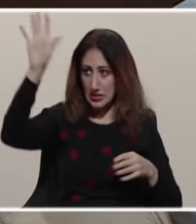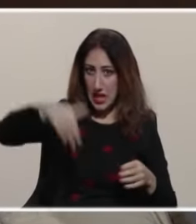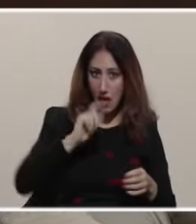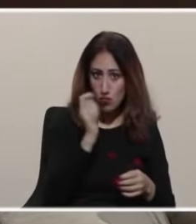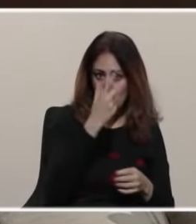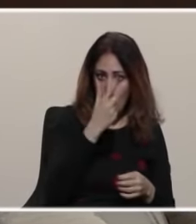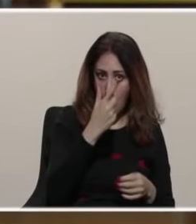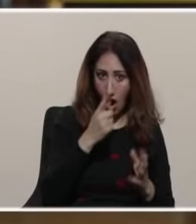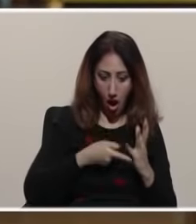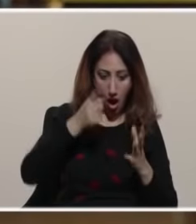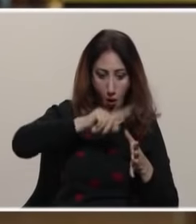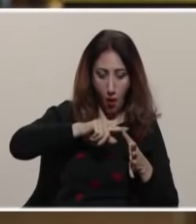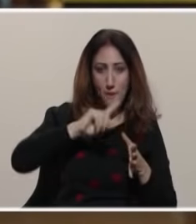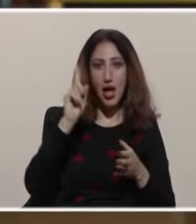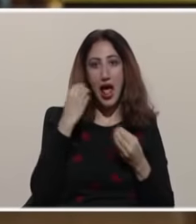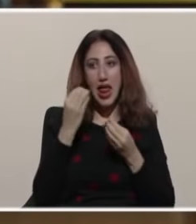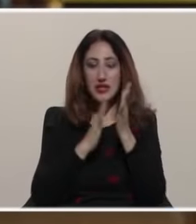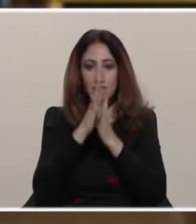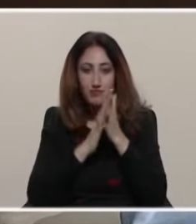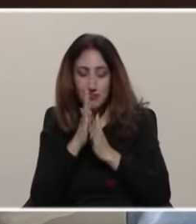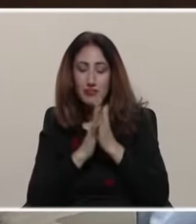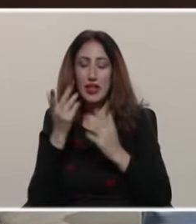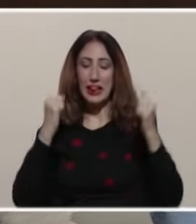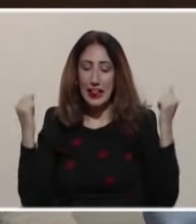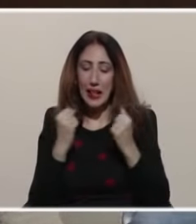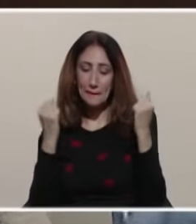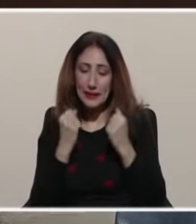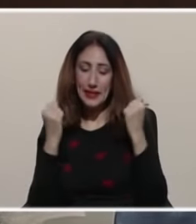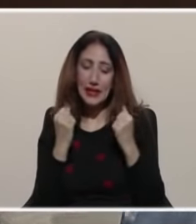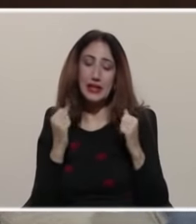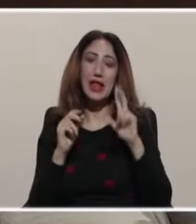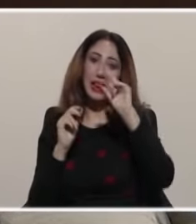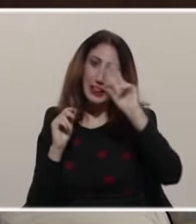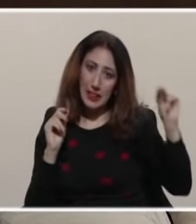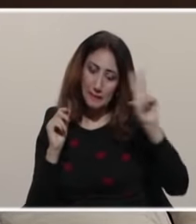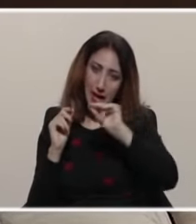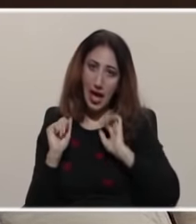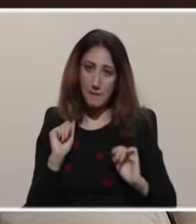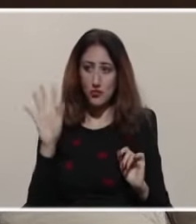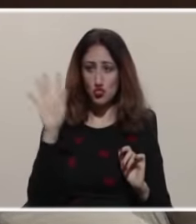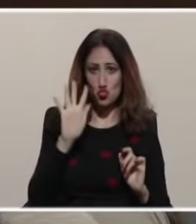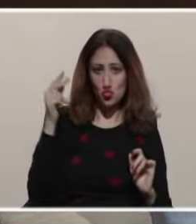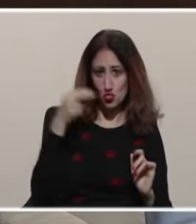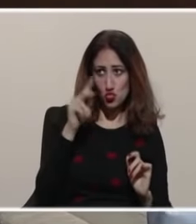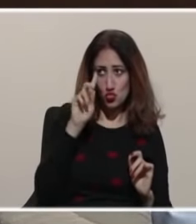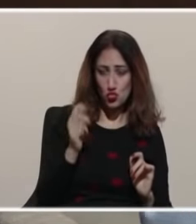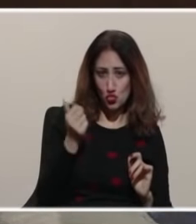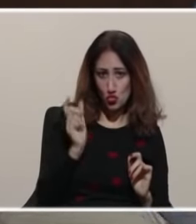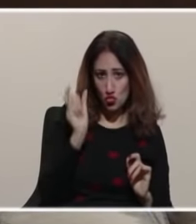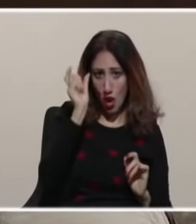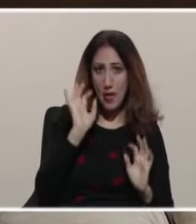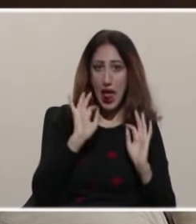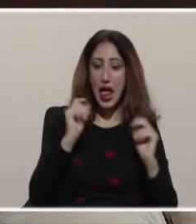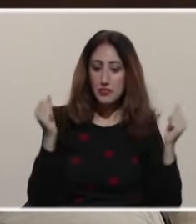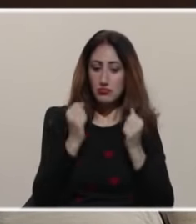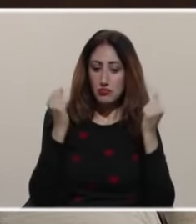أنه يسخن ويعمل إحماء وتمرين؟ صحيح. شعبان تمرين لشهر رمضان، ولذلك العلماء ربطوا ما